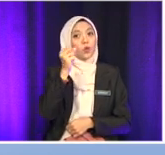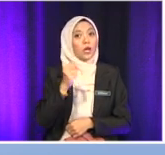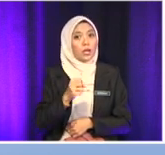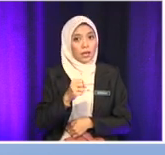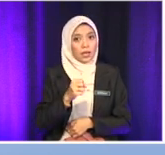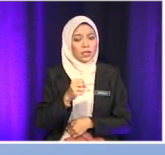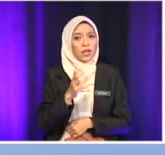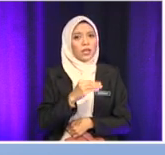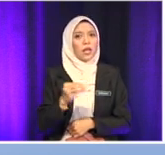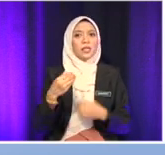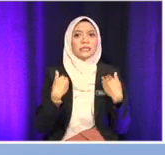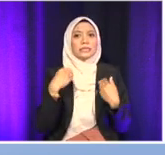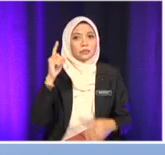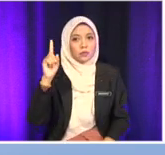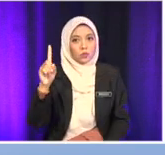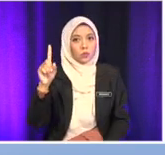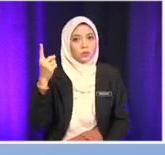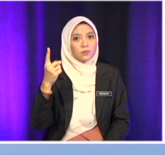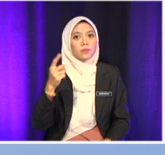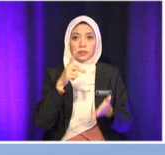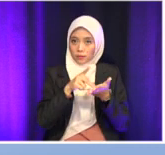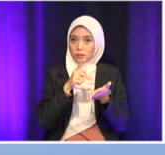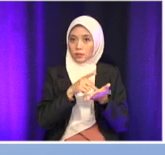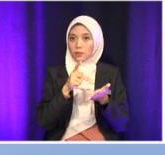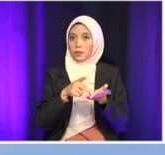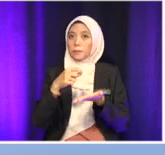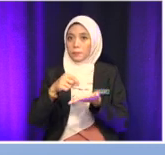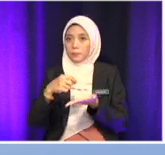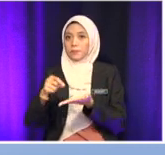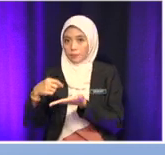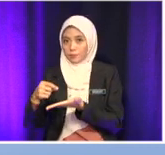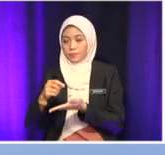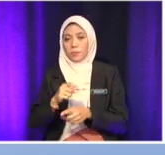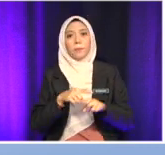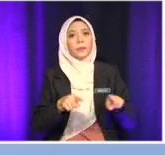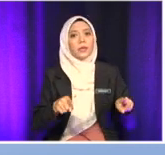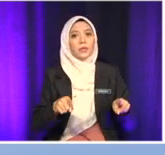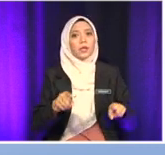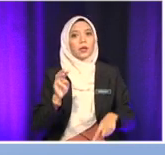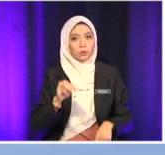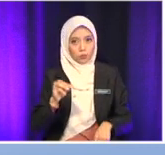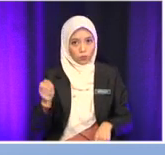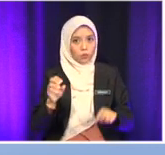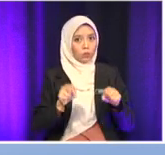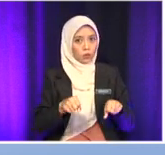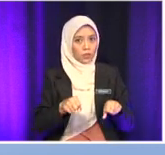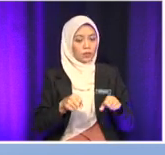satu saja yang akan dikira sebagai Marco tetapi murid-murid digalakkan untuk menjawab